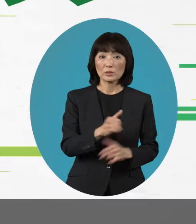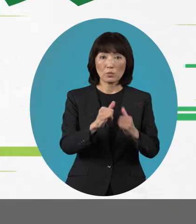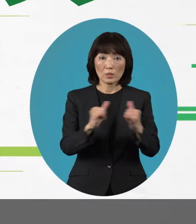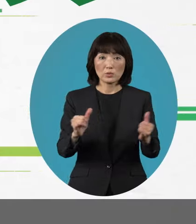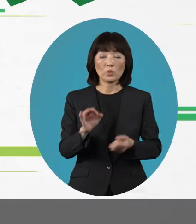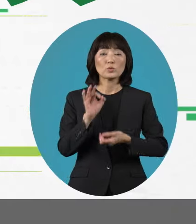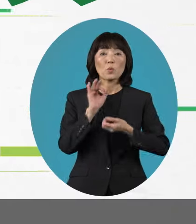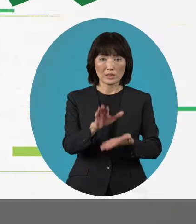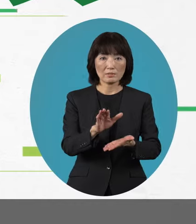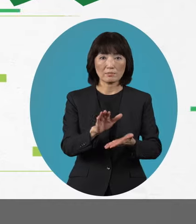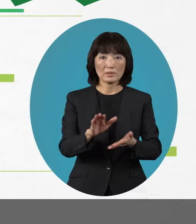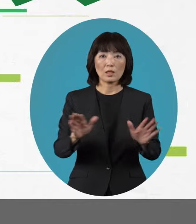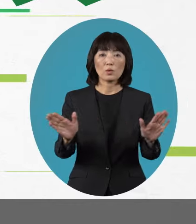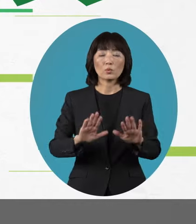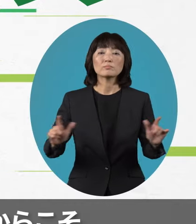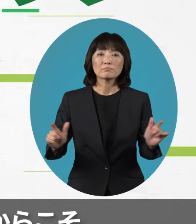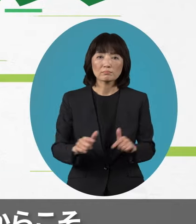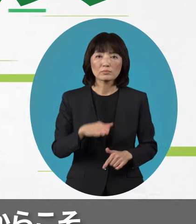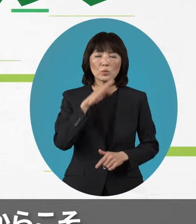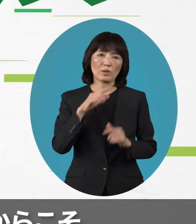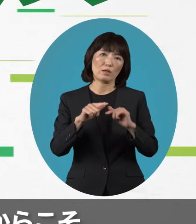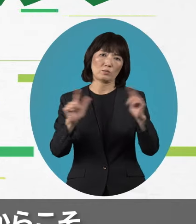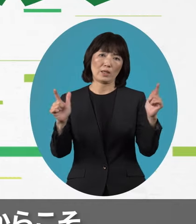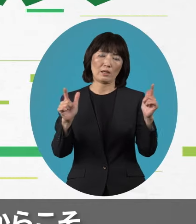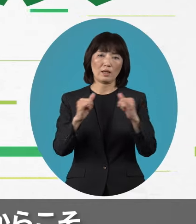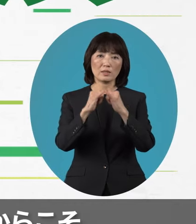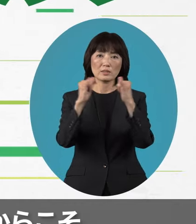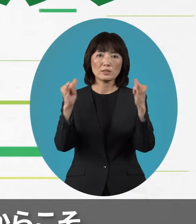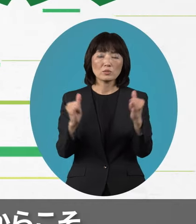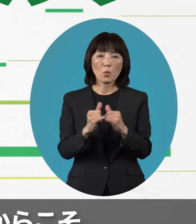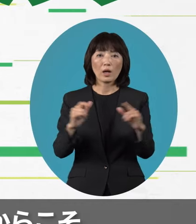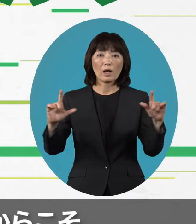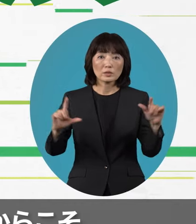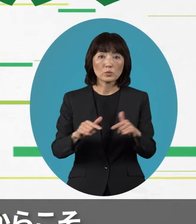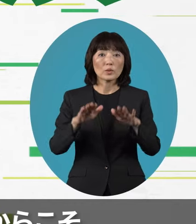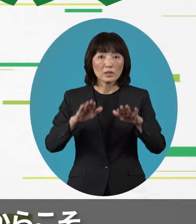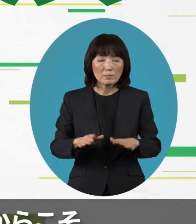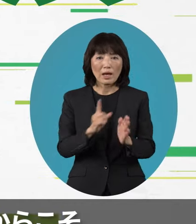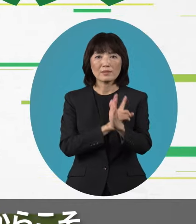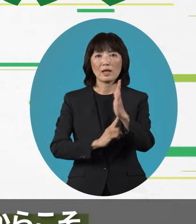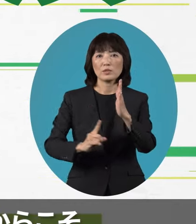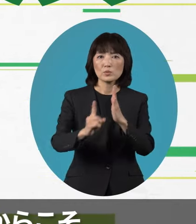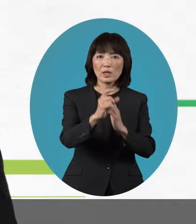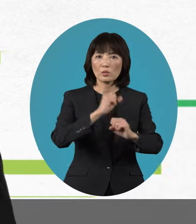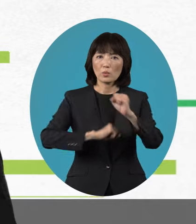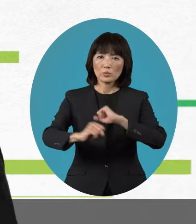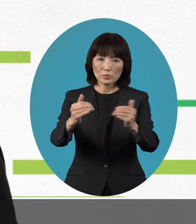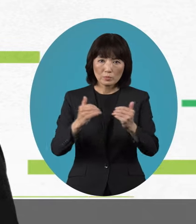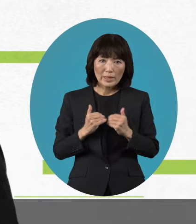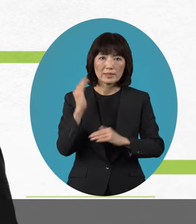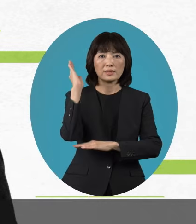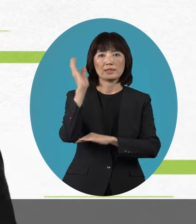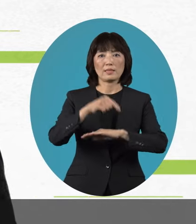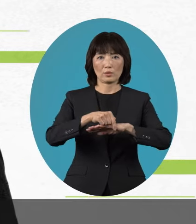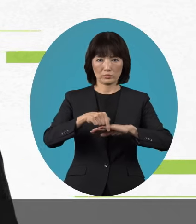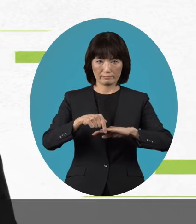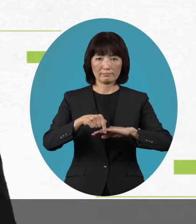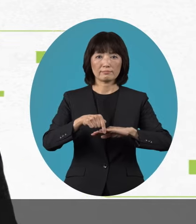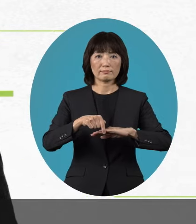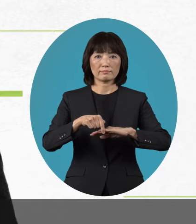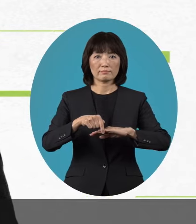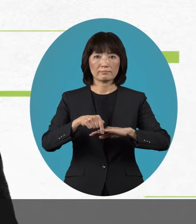次世代への投資、少子高齢化が進み人口が減少している今だからこそ最優先で取り組むべ